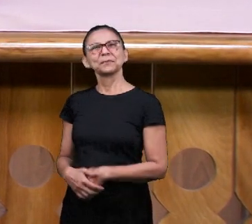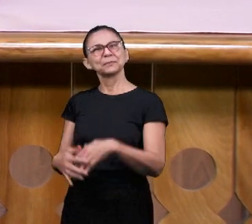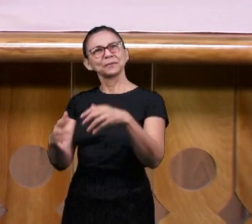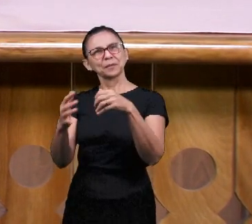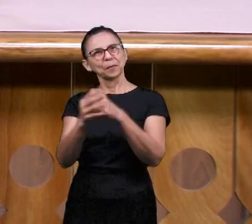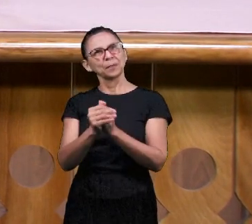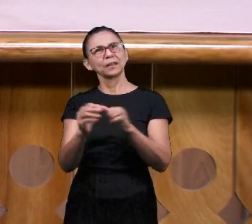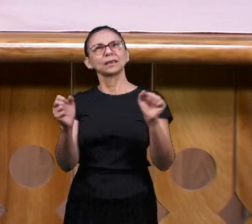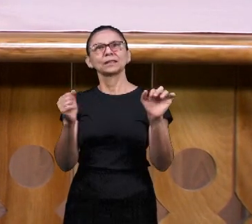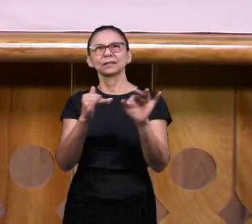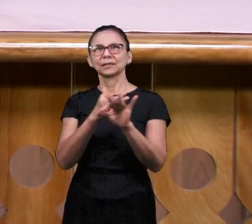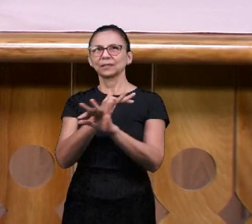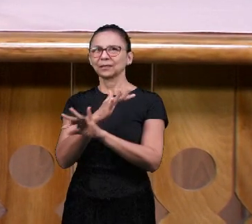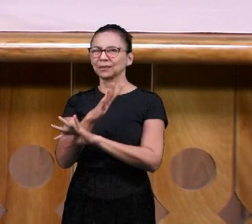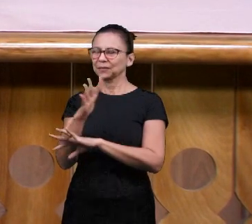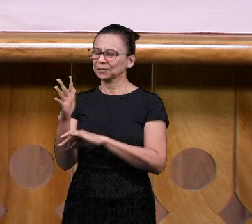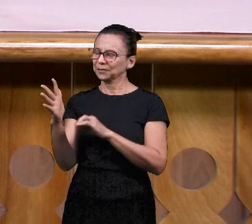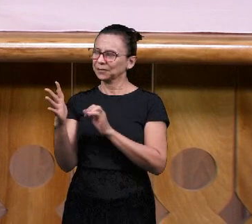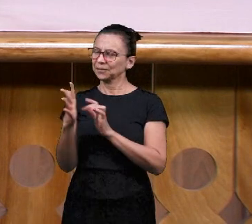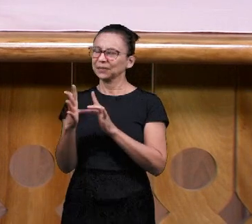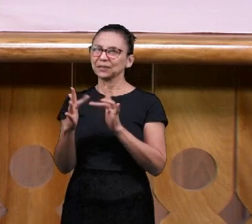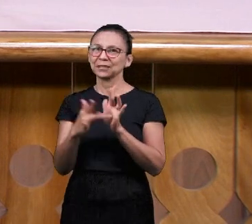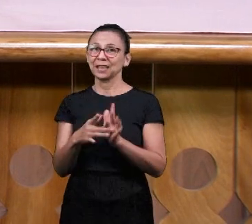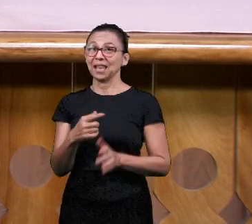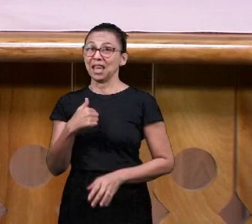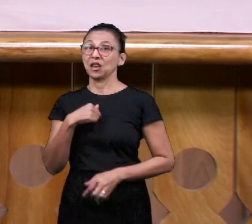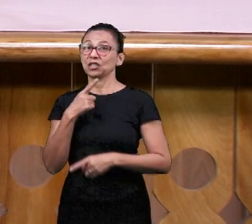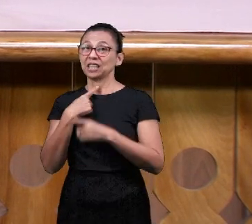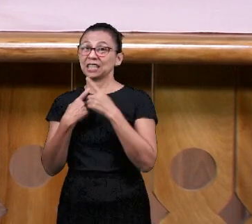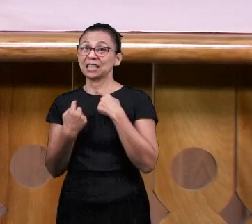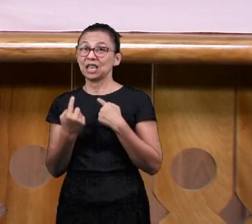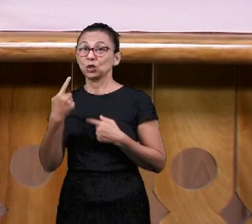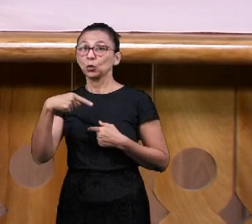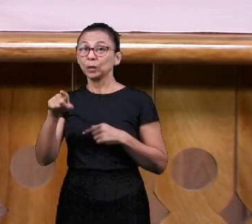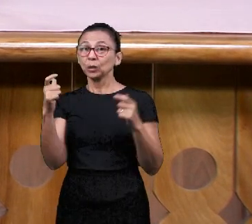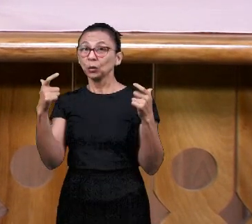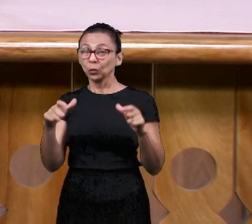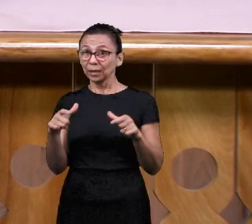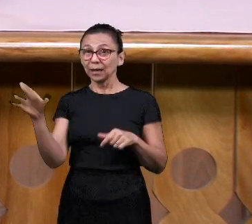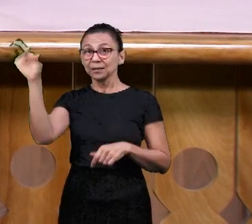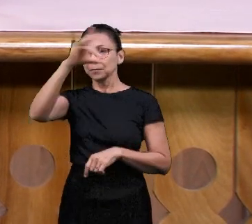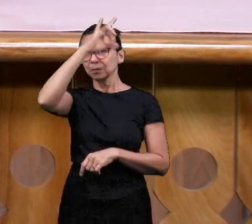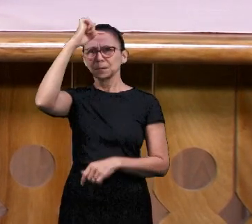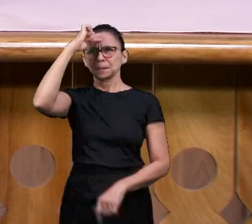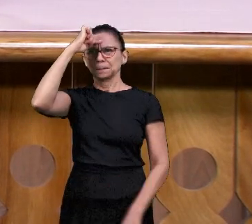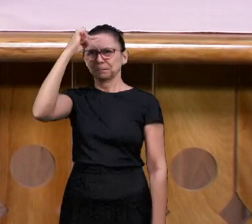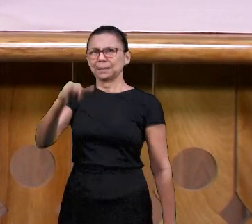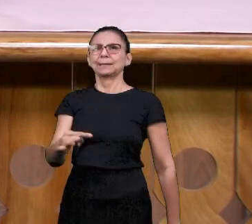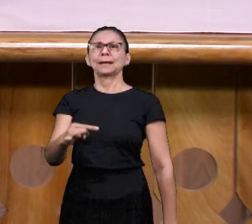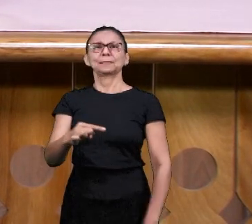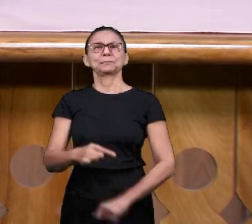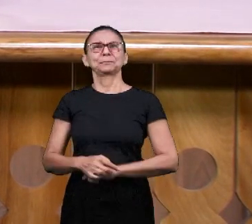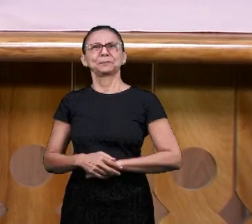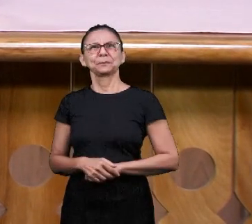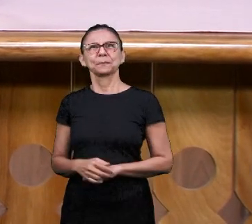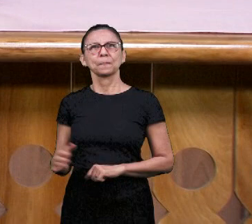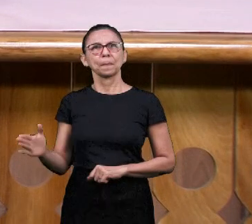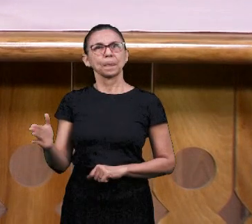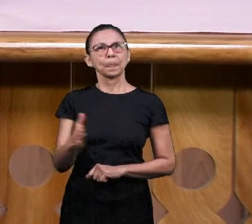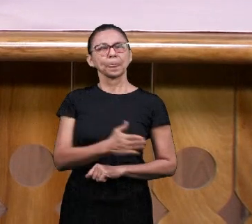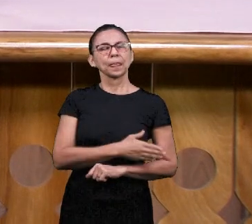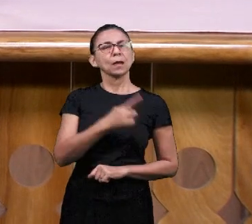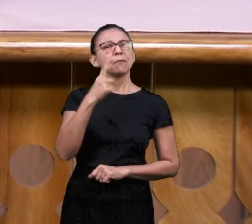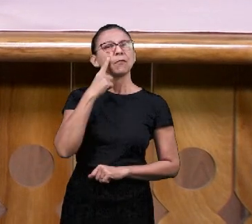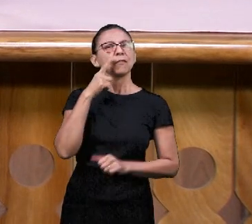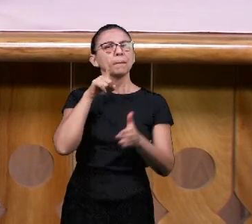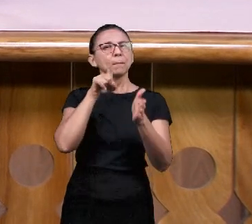Amen. Gloire à Jésus. Je veux être où le Saint-Esprit m'enverra. Très bien, mes frères et sœurs. Passons à la question.